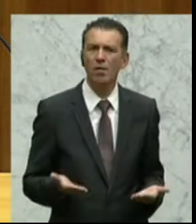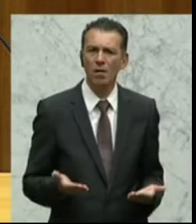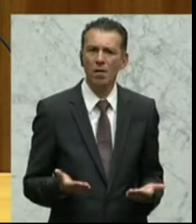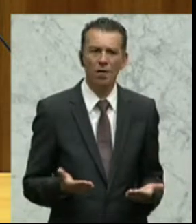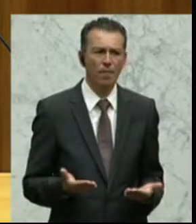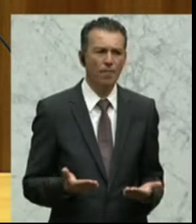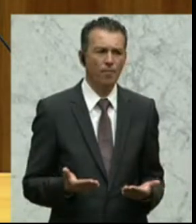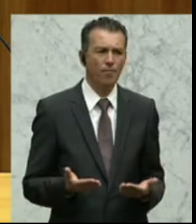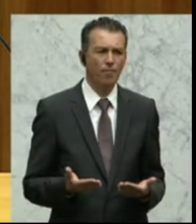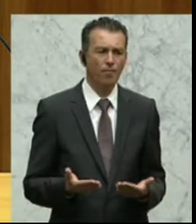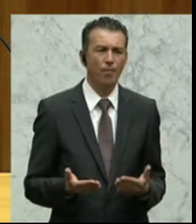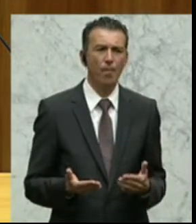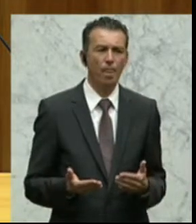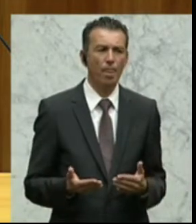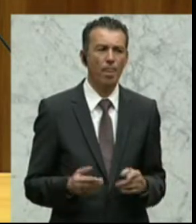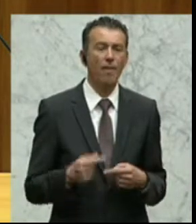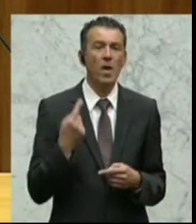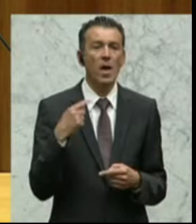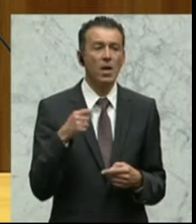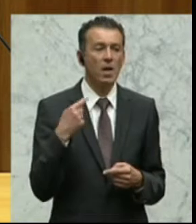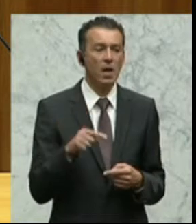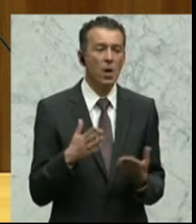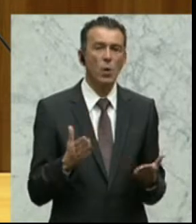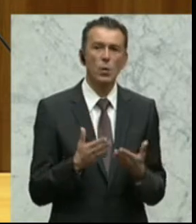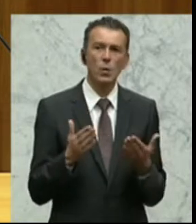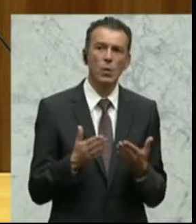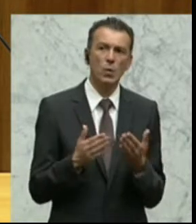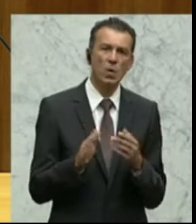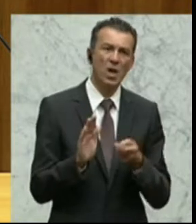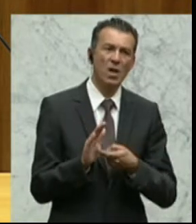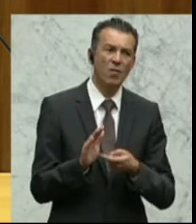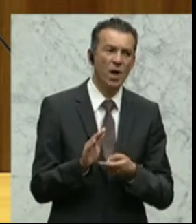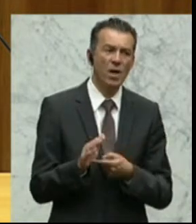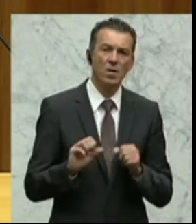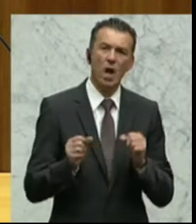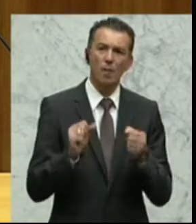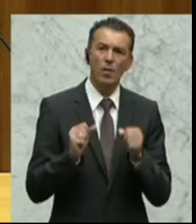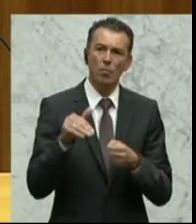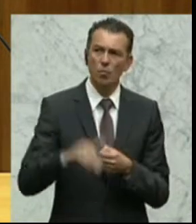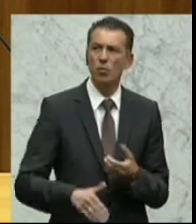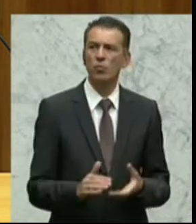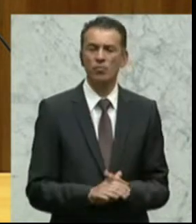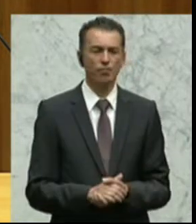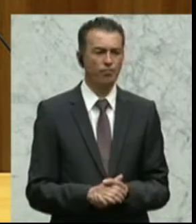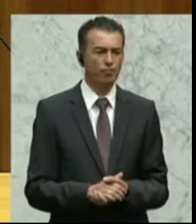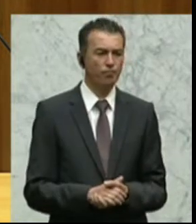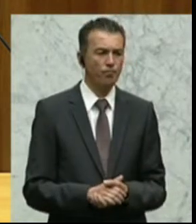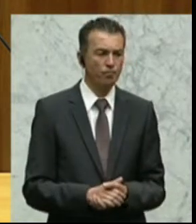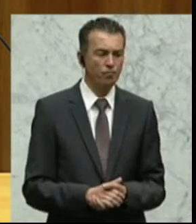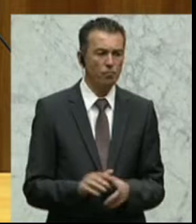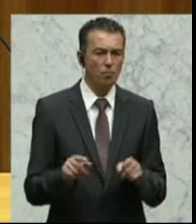Punkt haben, wir NEOS, wenn wir darauf hinweisen, dass man hier ambitionierter vorgehen muss. Wir wissen